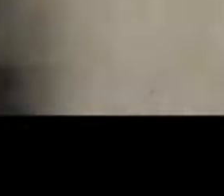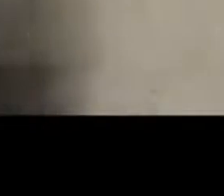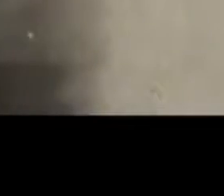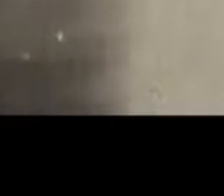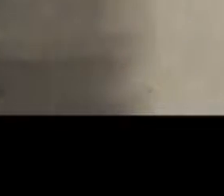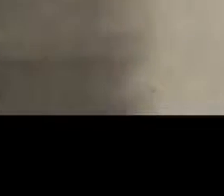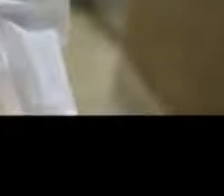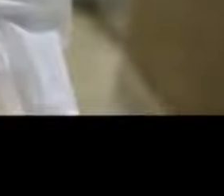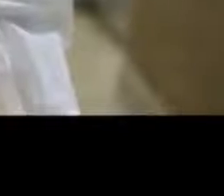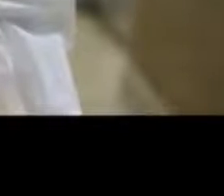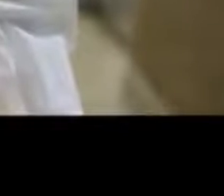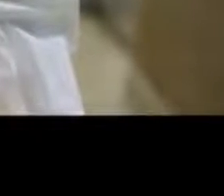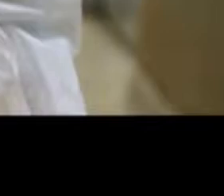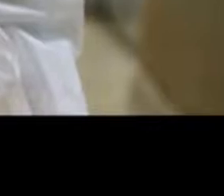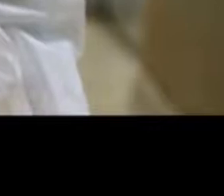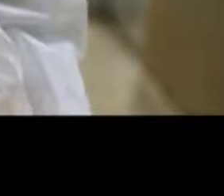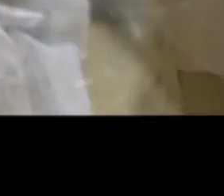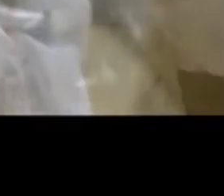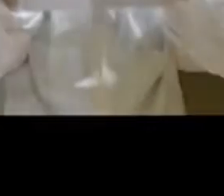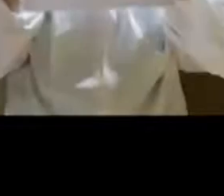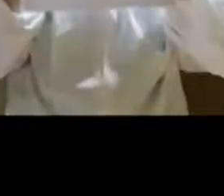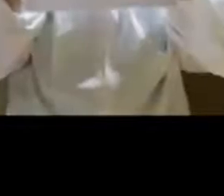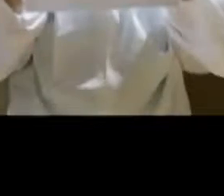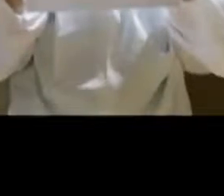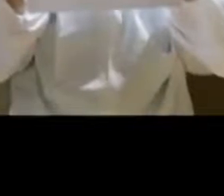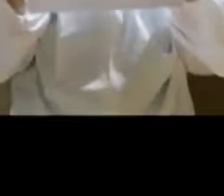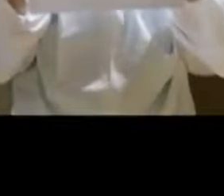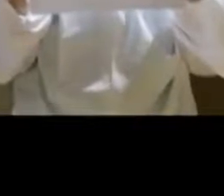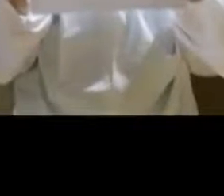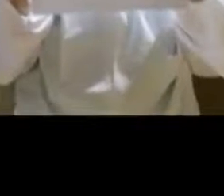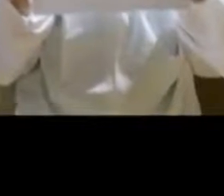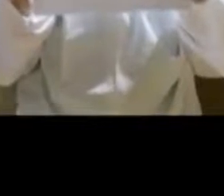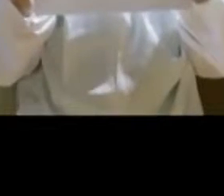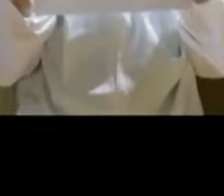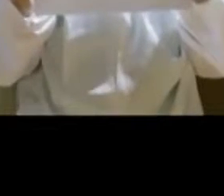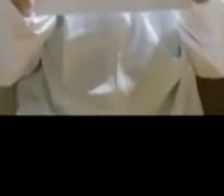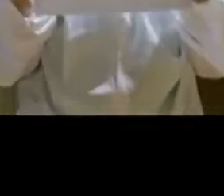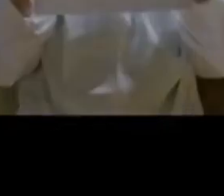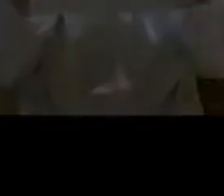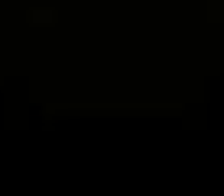Sungguh elok, jika kalian peduli atas nama kemanusiaan.